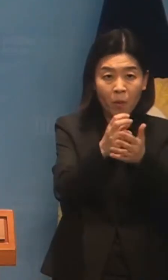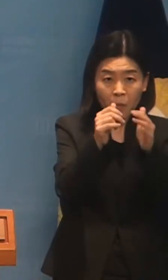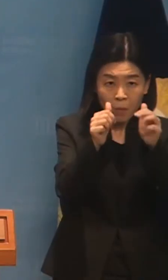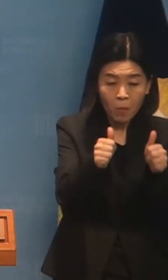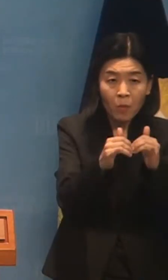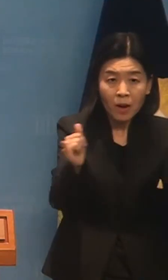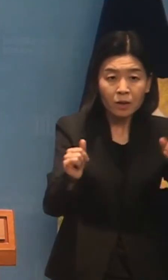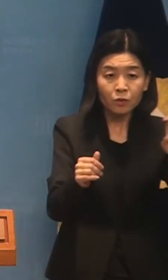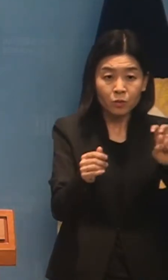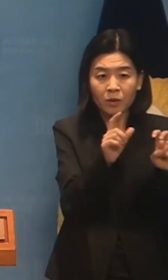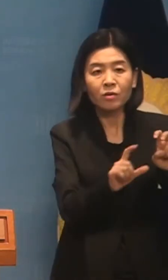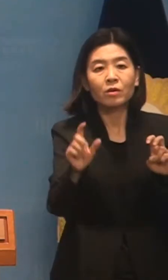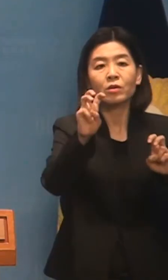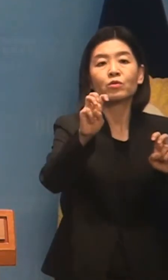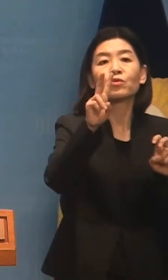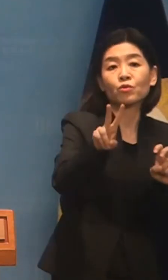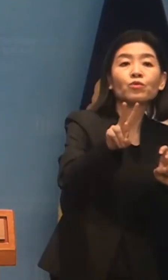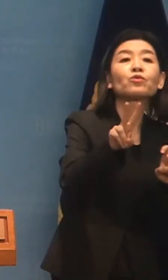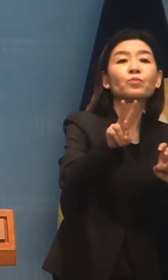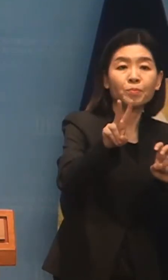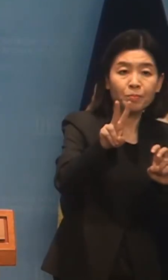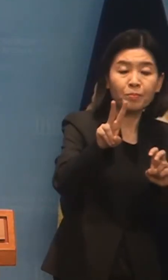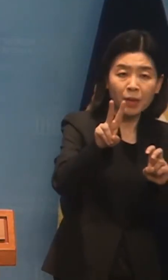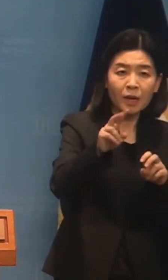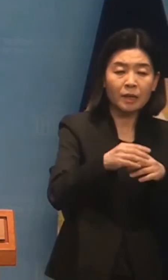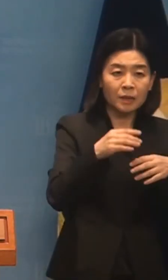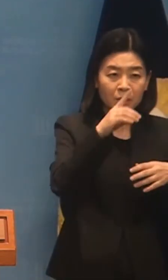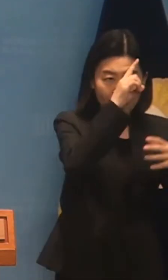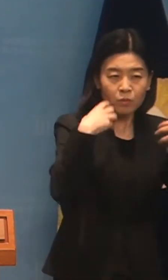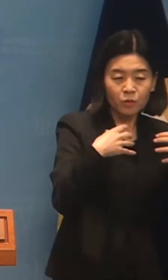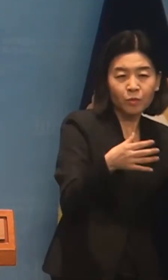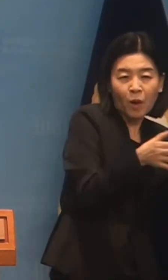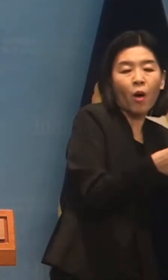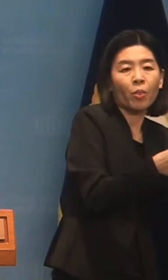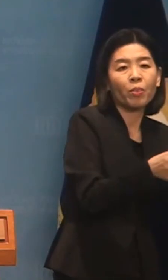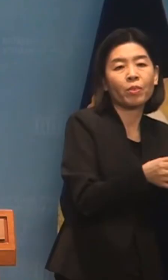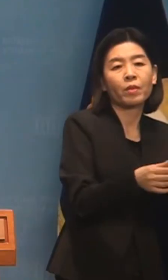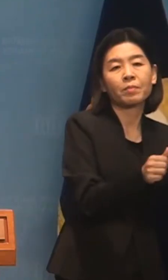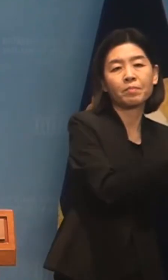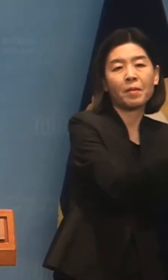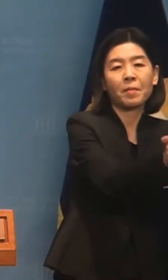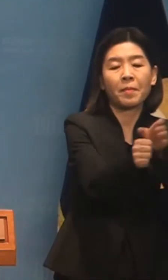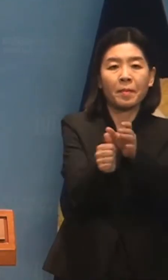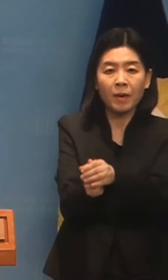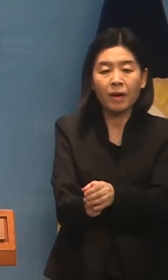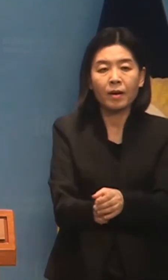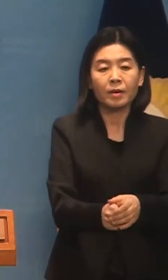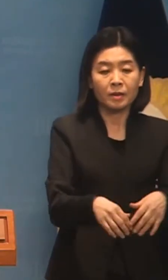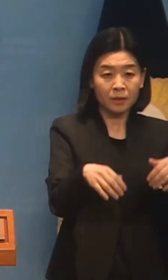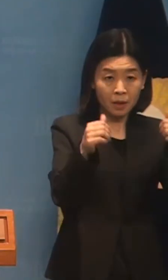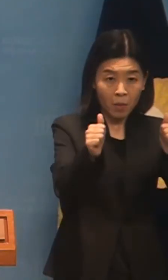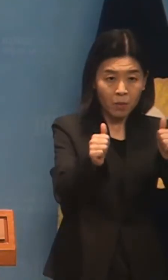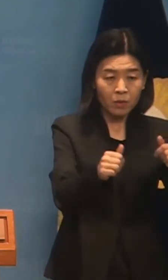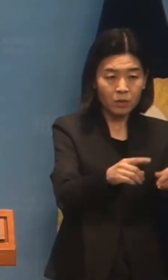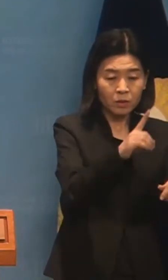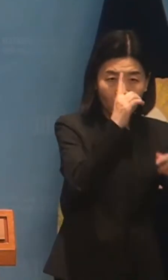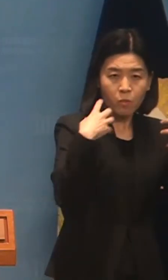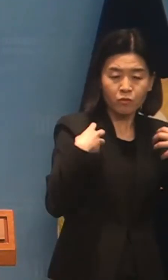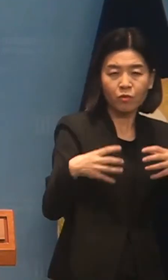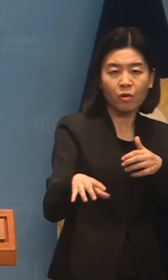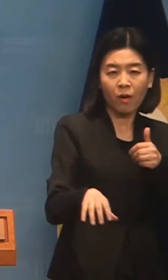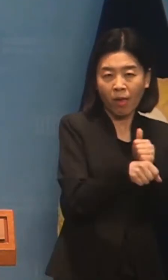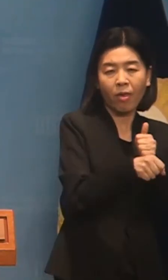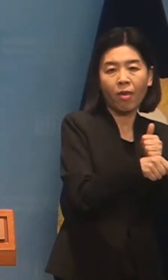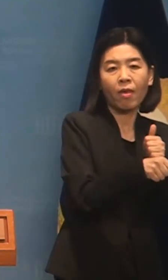32명으로 증원해 친정권 인사를 임명했습니다. 사법부를 정권의 도구로